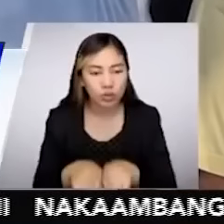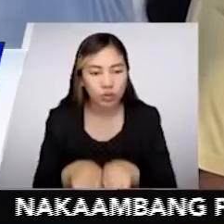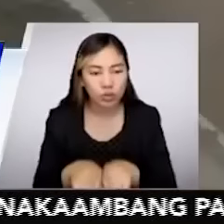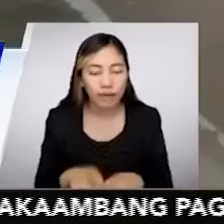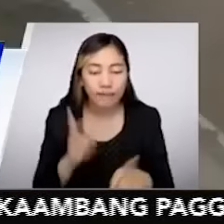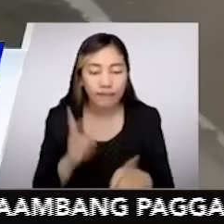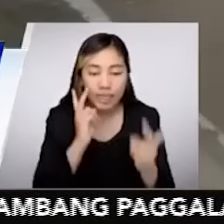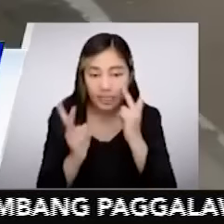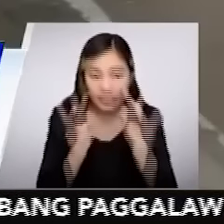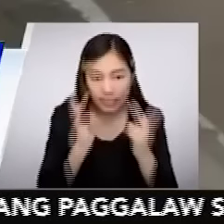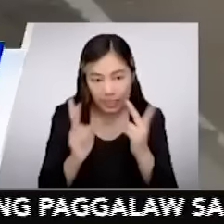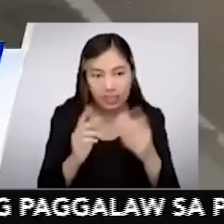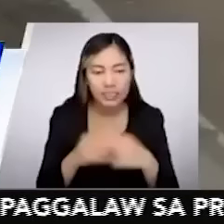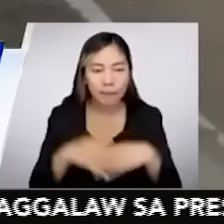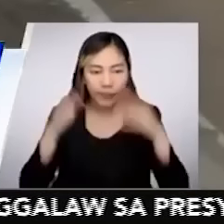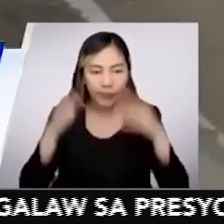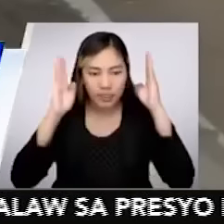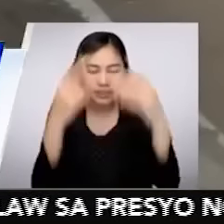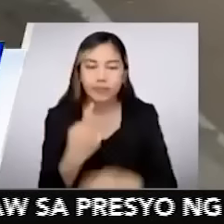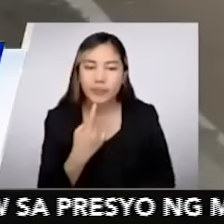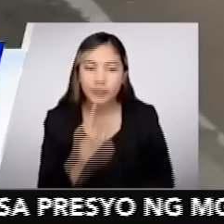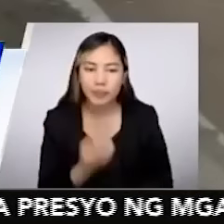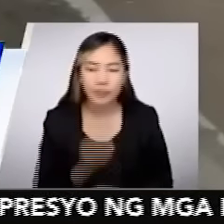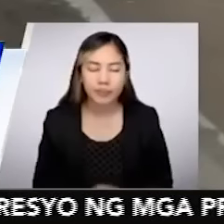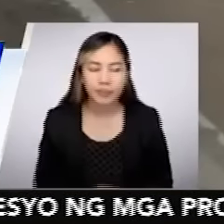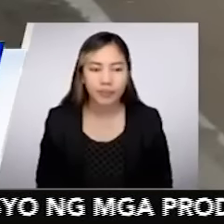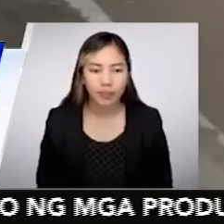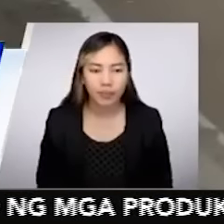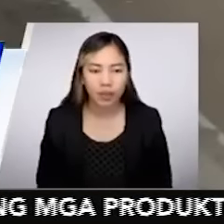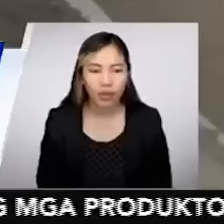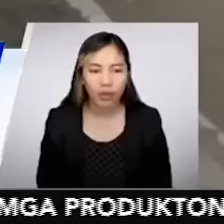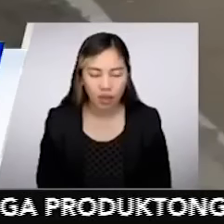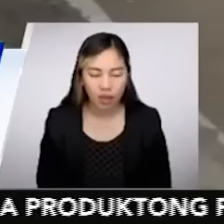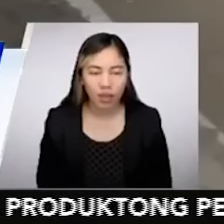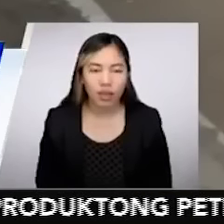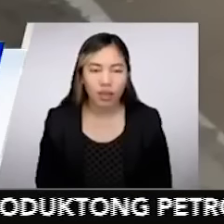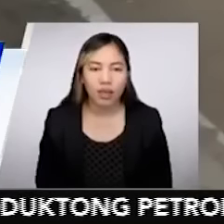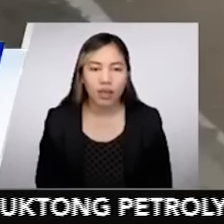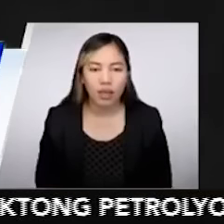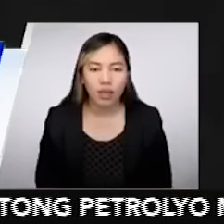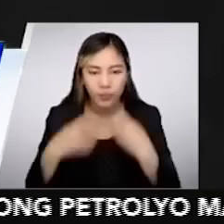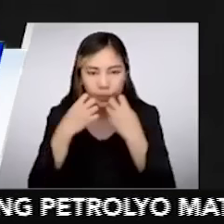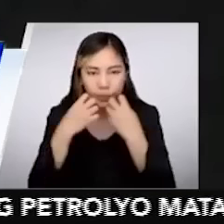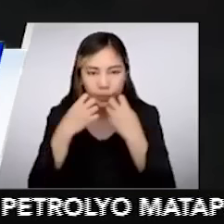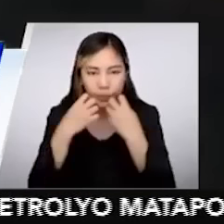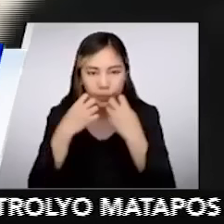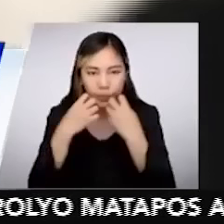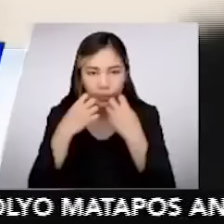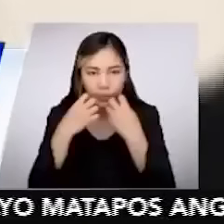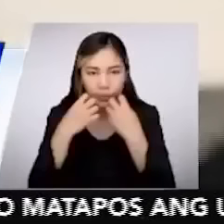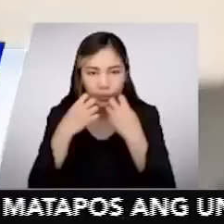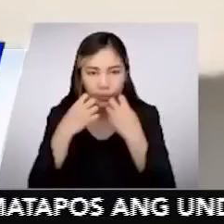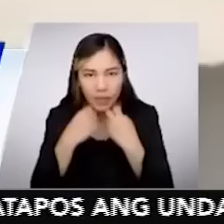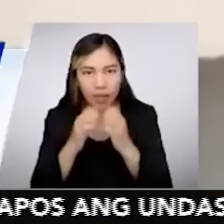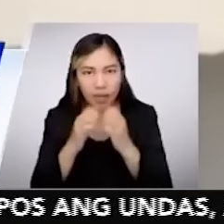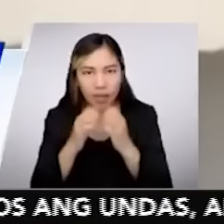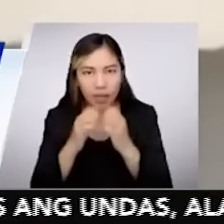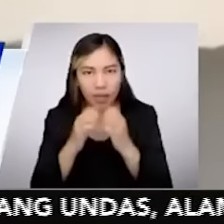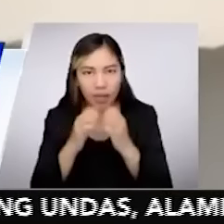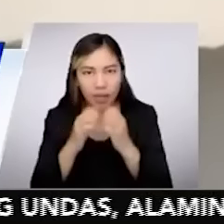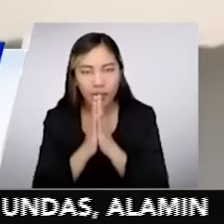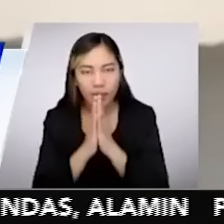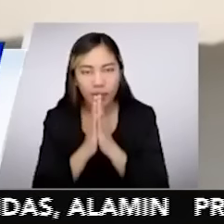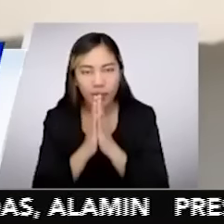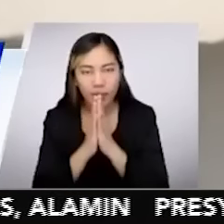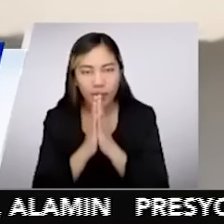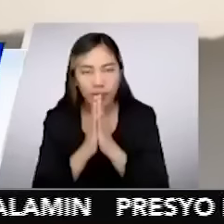ang pagbibigay halaga, pag-aalay ng panalangin at patuloy na pag-alala sa mga yumao nating kaanak. Gaano man daw kahirap